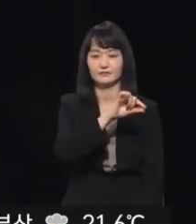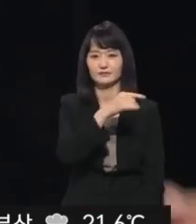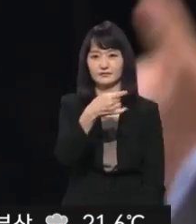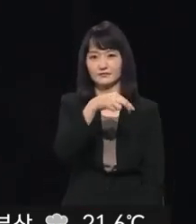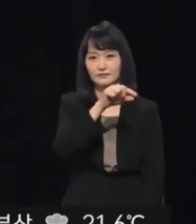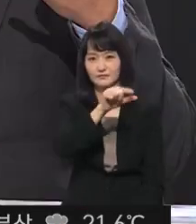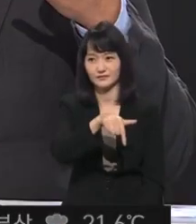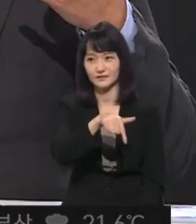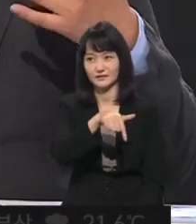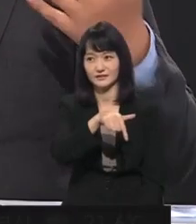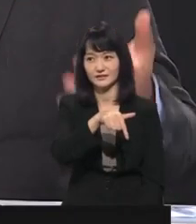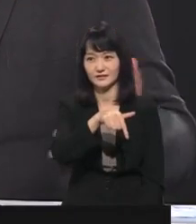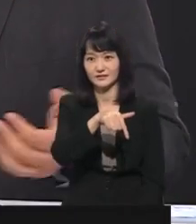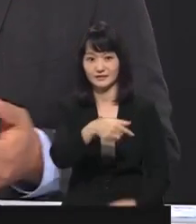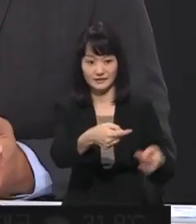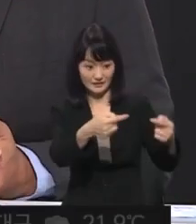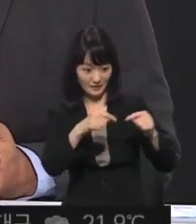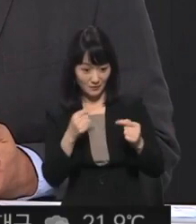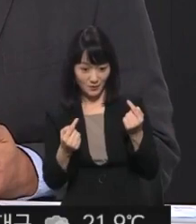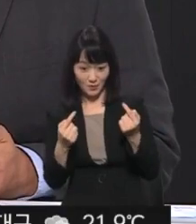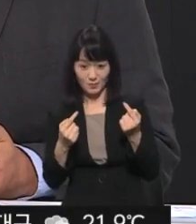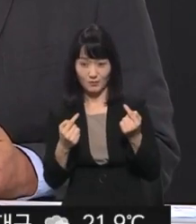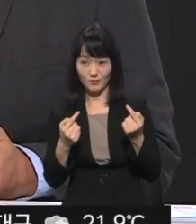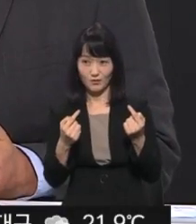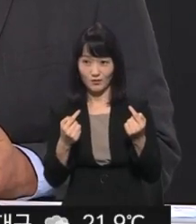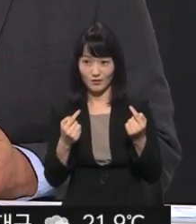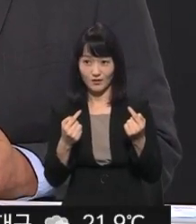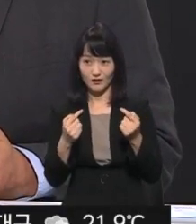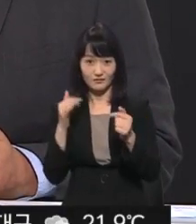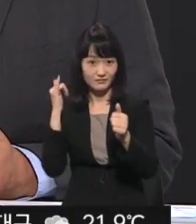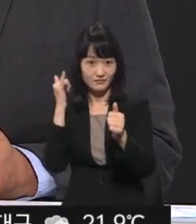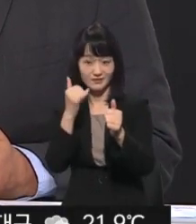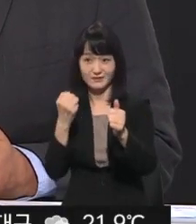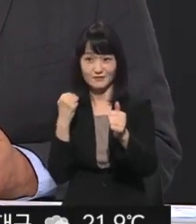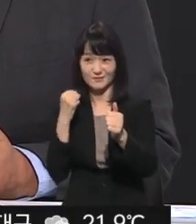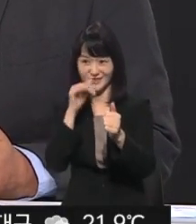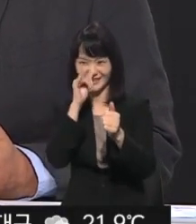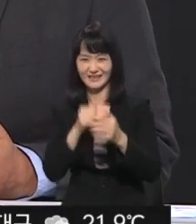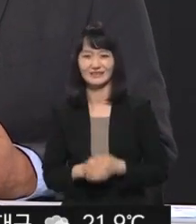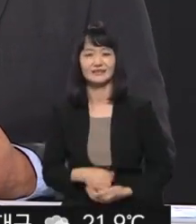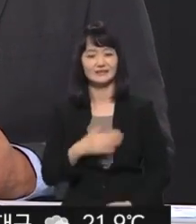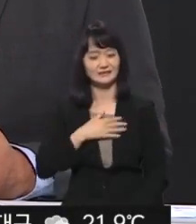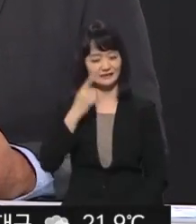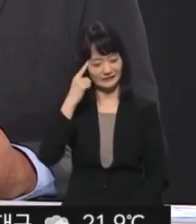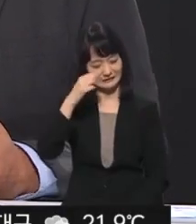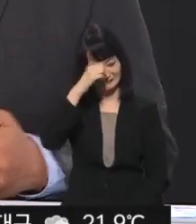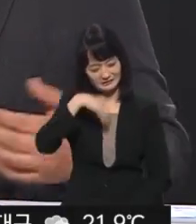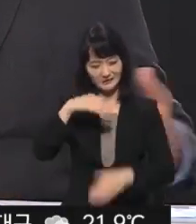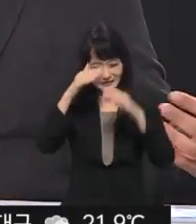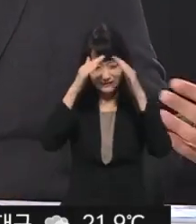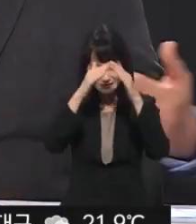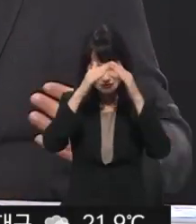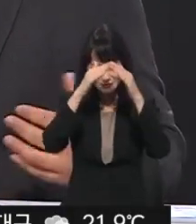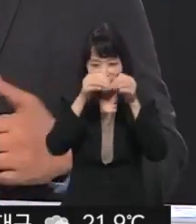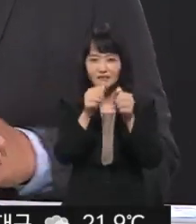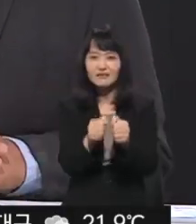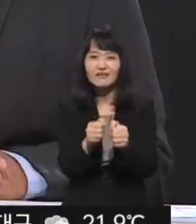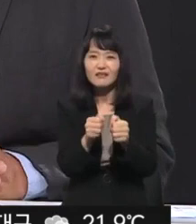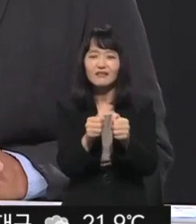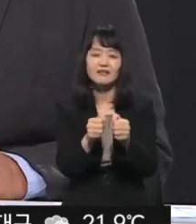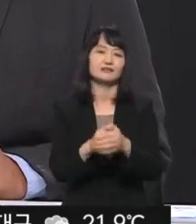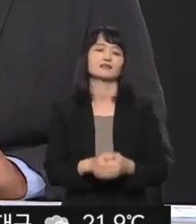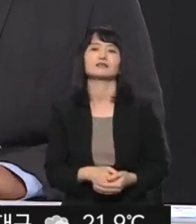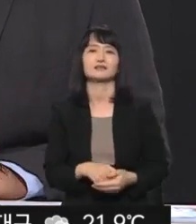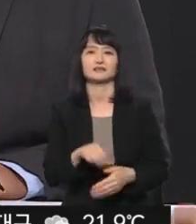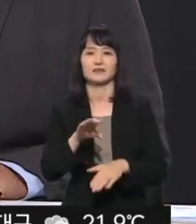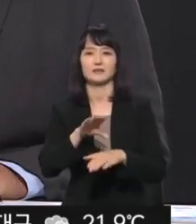것보다 전화 연결 하니까 더 에너지가 좋으신 것 같아요 오히려 예 제부도에 집에서 입다가 하아아 가책이 방송 나온다 입자를 시켜 가지고